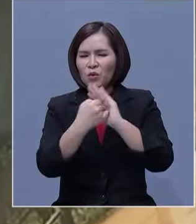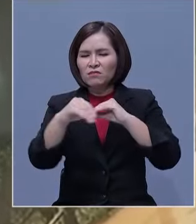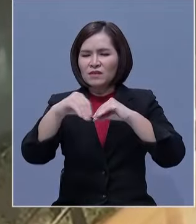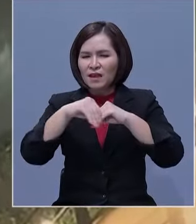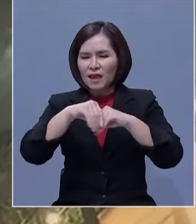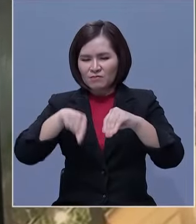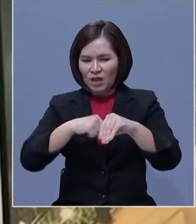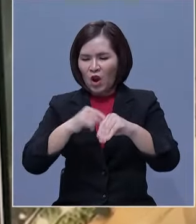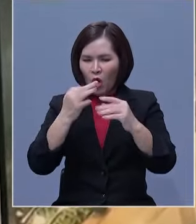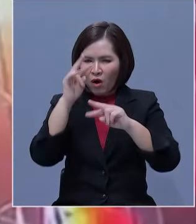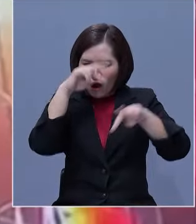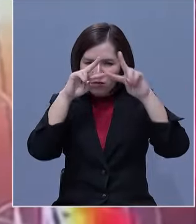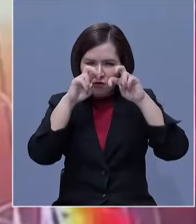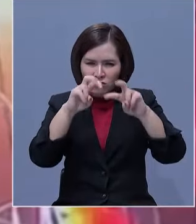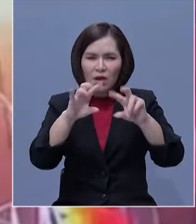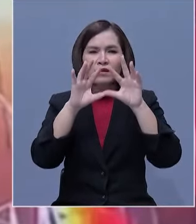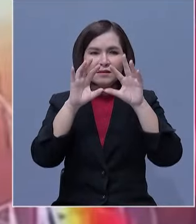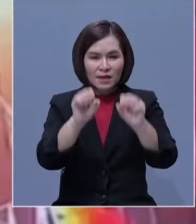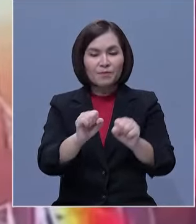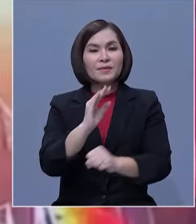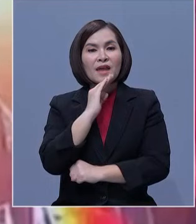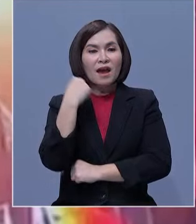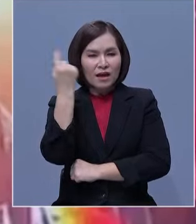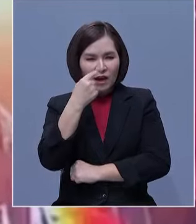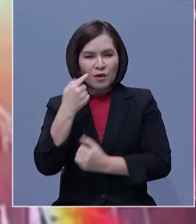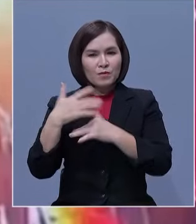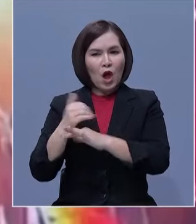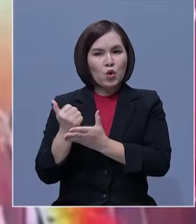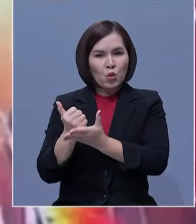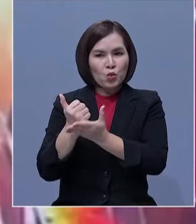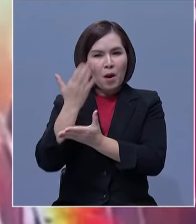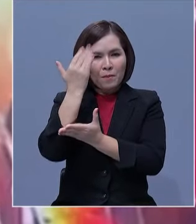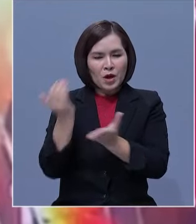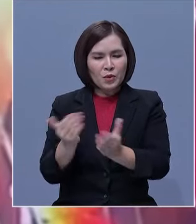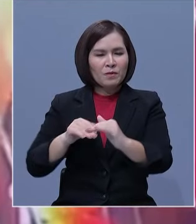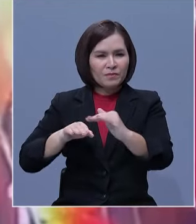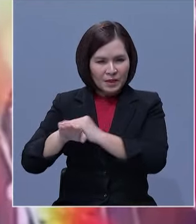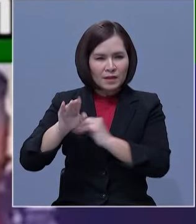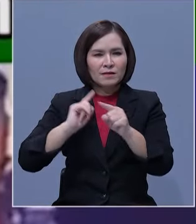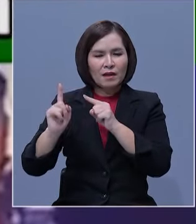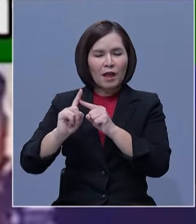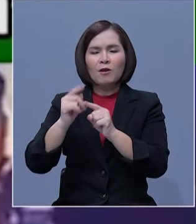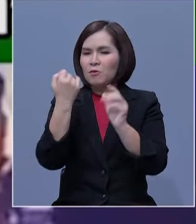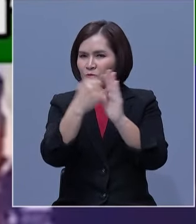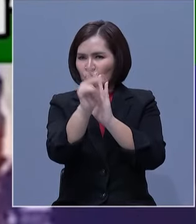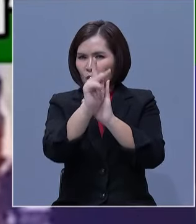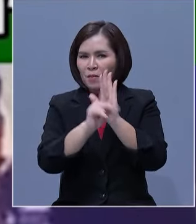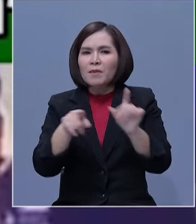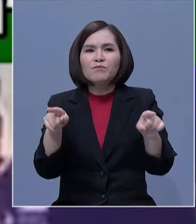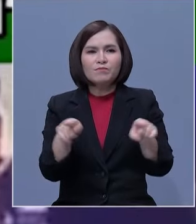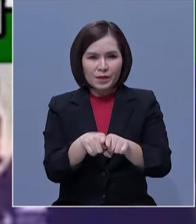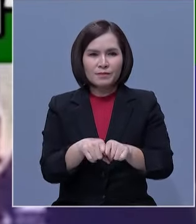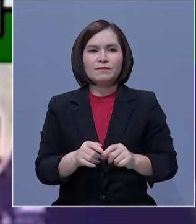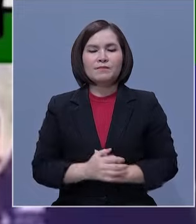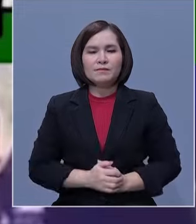ระหว่างการติดตามตัวซึ่งบุคคลที่เกี่ยวข้องหรือให้การช่วยเหลือผู้ต้องหาในการหลบหนีพักพิงก็จะต้องถูกดำเนินคดีด้วยนะครับนอก